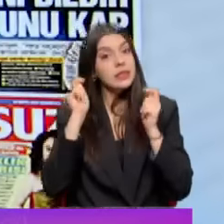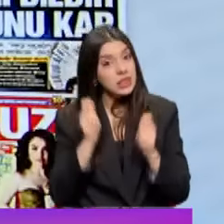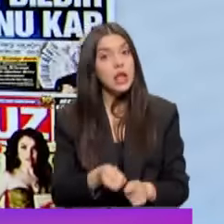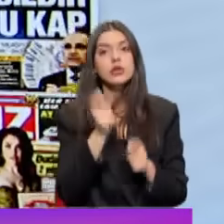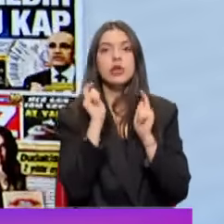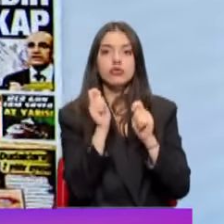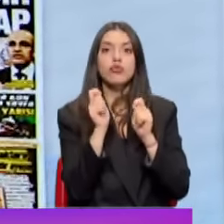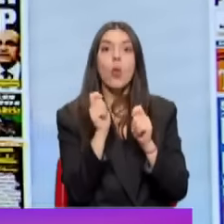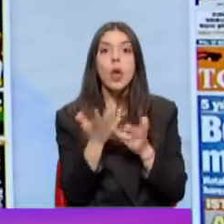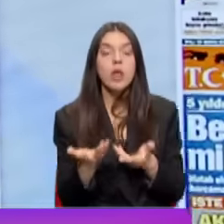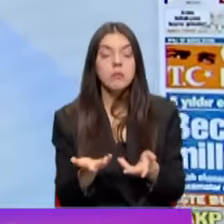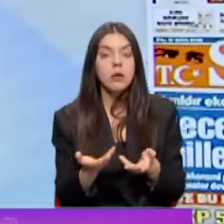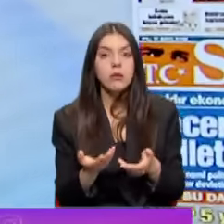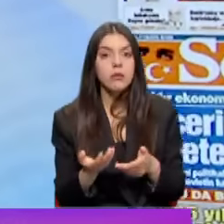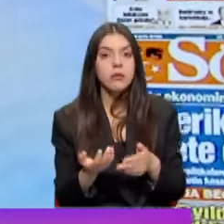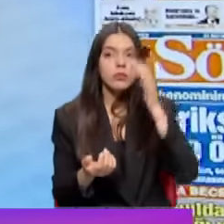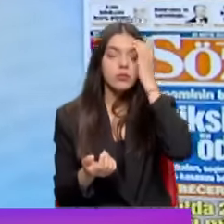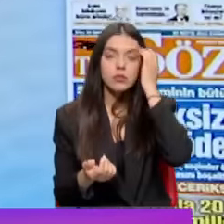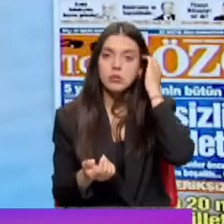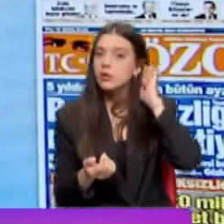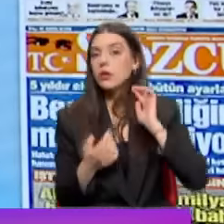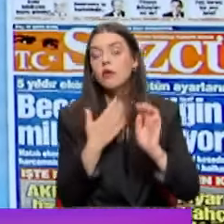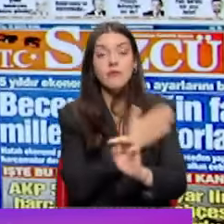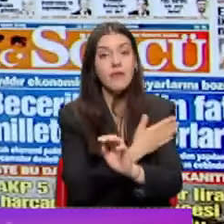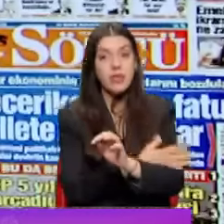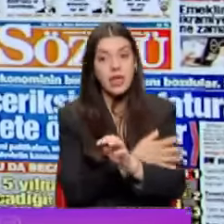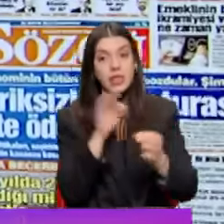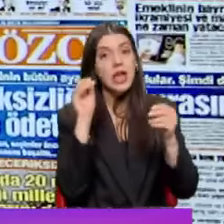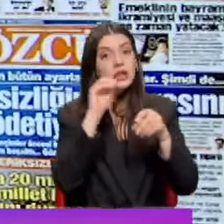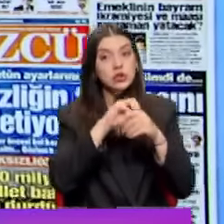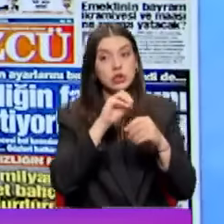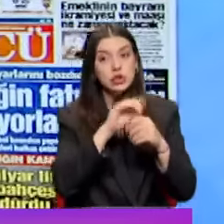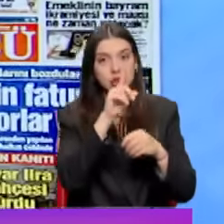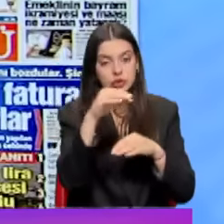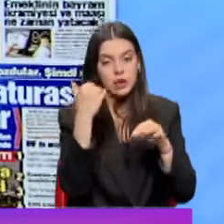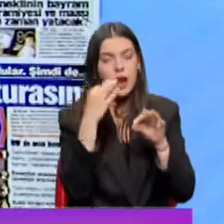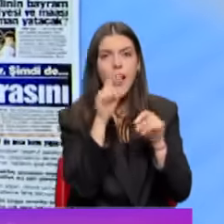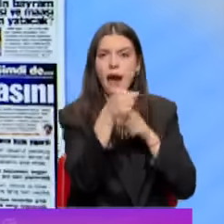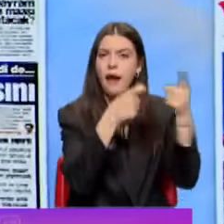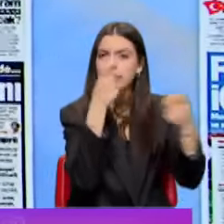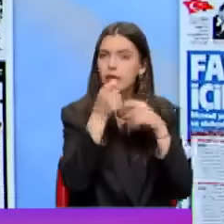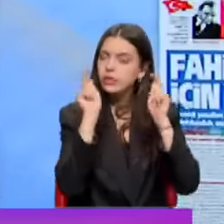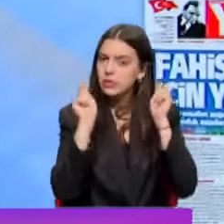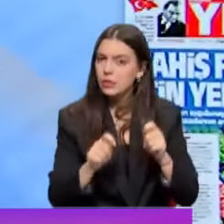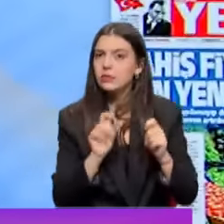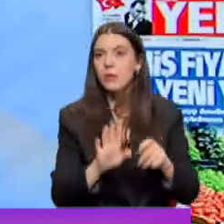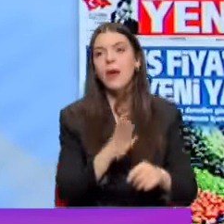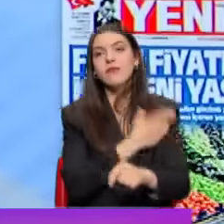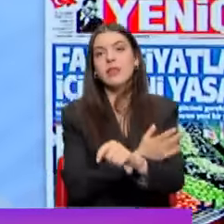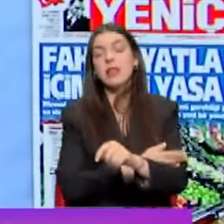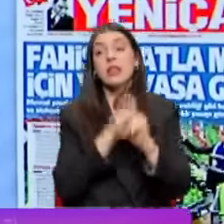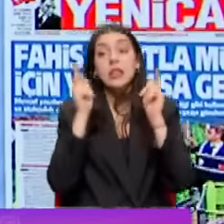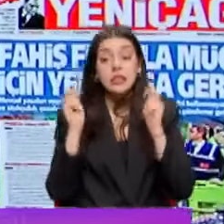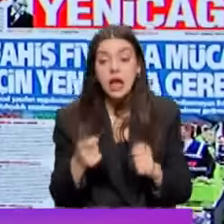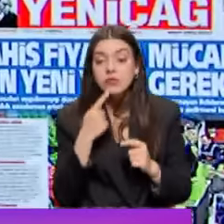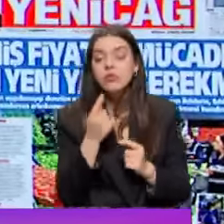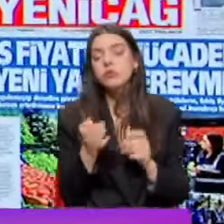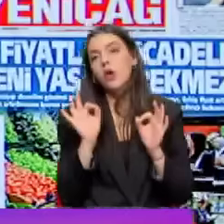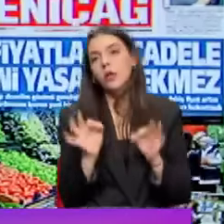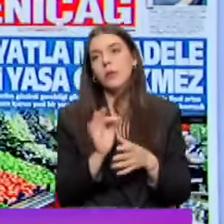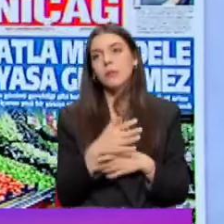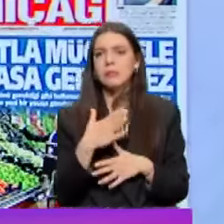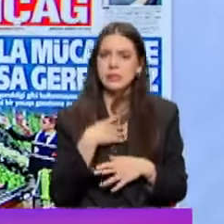zorlanıyorlar mı halklar arasında anket yapılsa ancak gerçeği görebiliriz halkın Gerçekleri daha çok önemli bizim anket